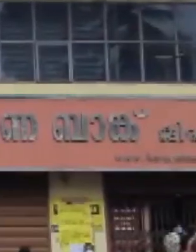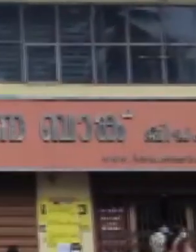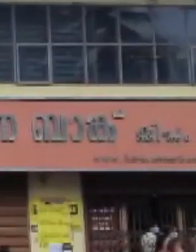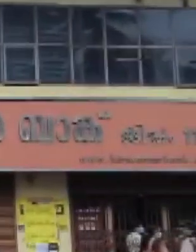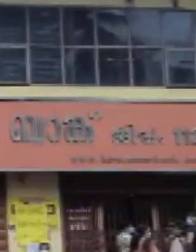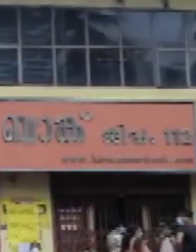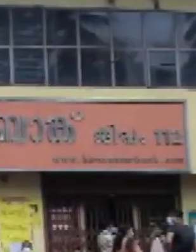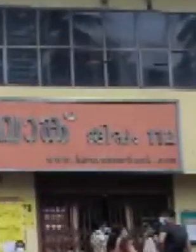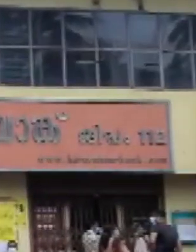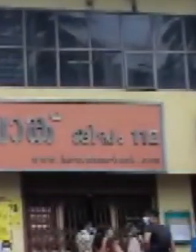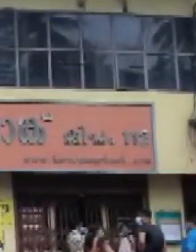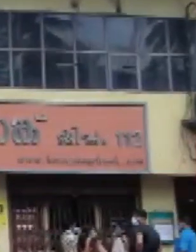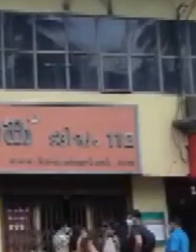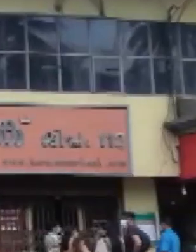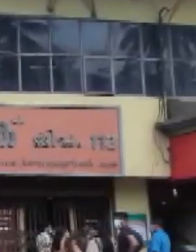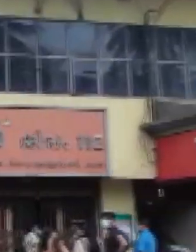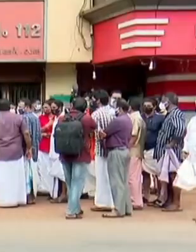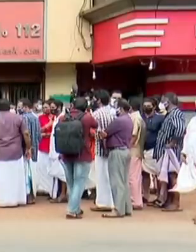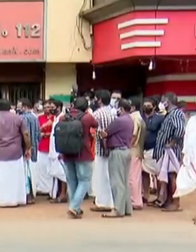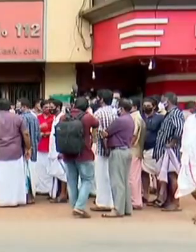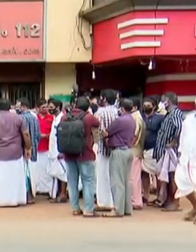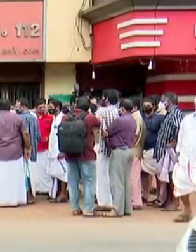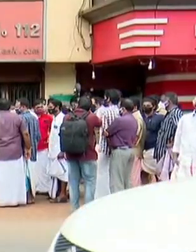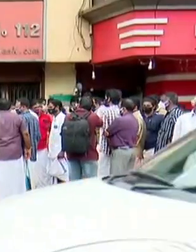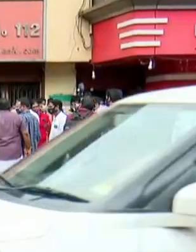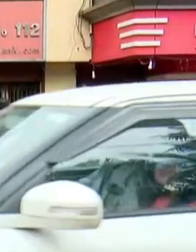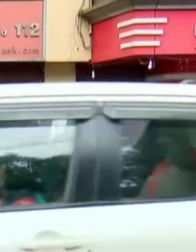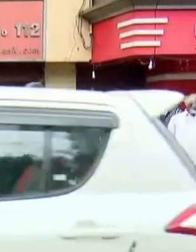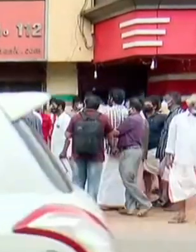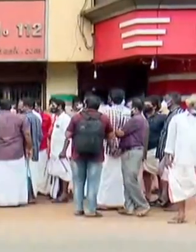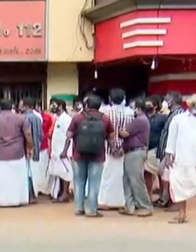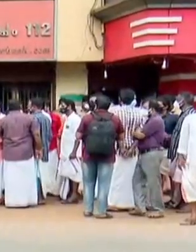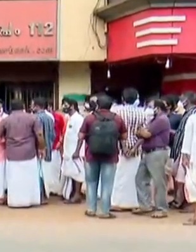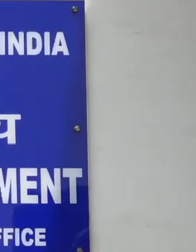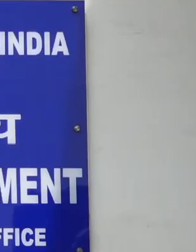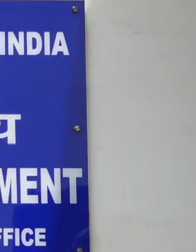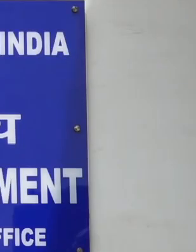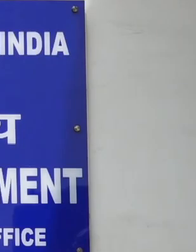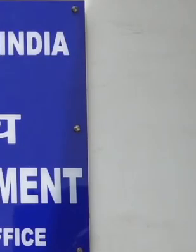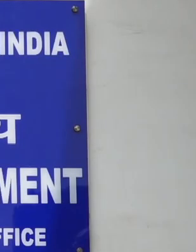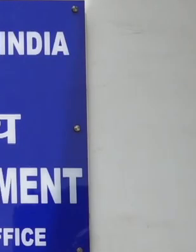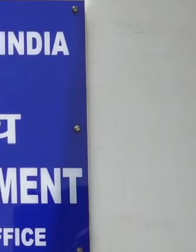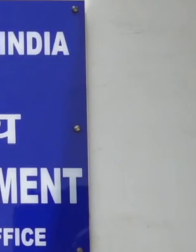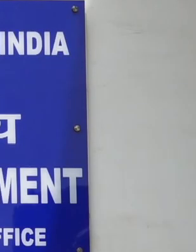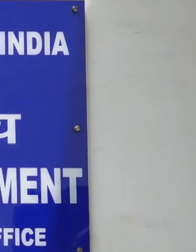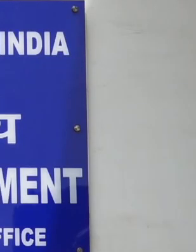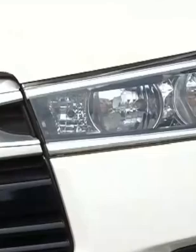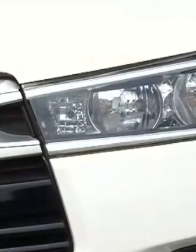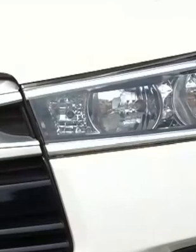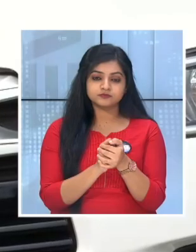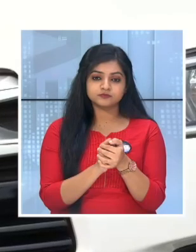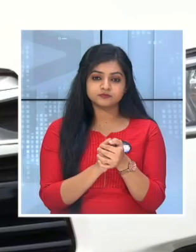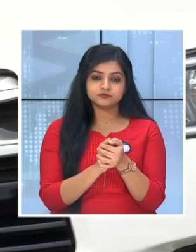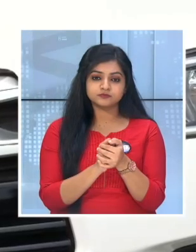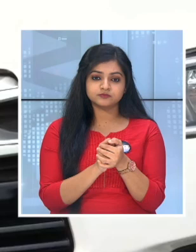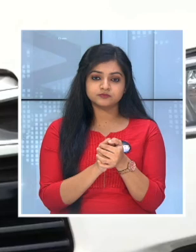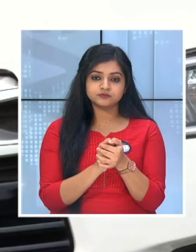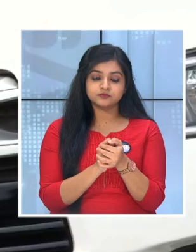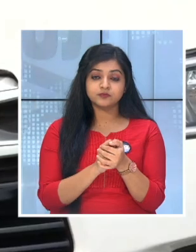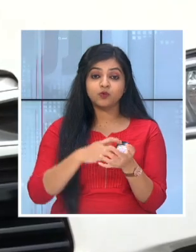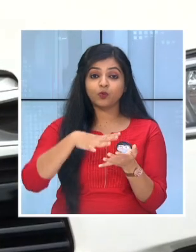ഒറിജിനൽ രേഖകൾ തങ്ങൾക്ക് തങ്ങളുടെ അന്വേഷണത്തിന്റെ ഭാഗമായി വേണം. ഫോറൻസിക് പരിശോധന അടക്കം ഇതിൽ നടത്താനുണ്ട്. പകർപ്പ് മാത്രം കിട്ടിയാൽ പോരാ,